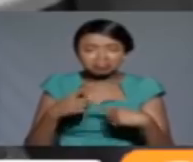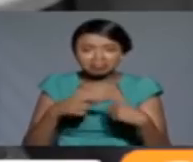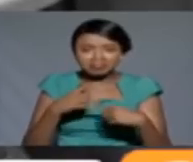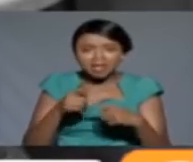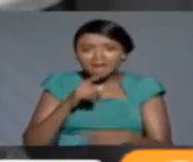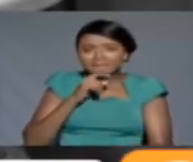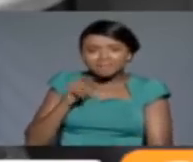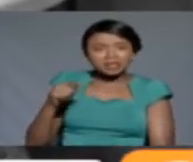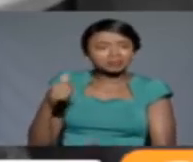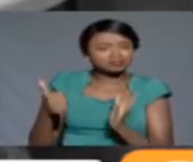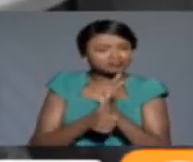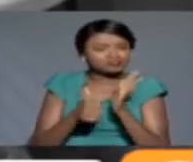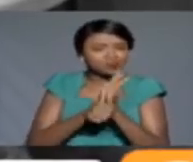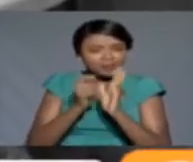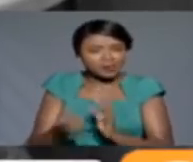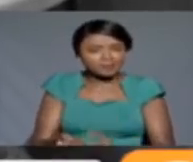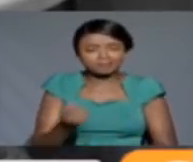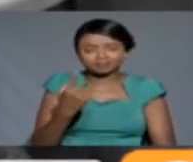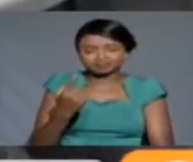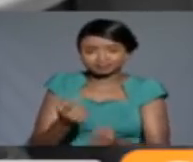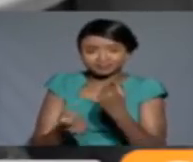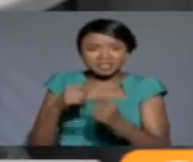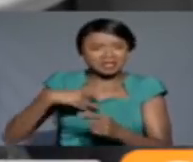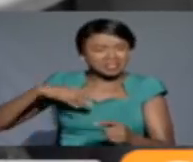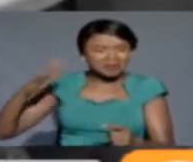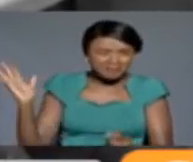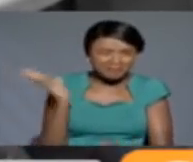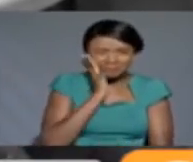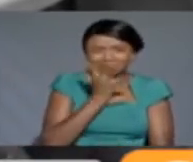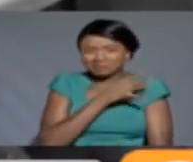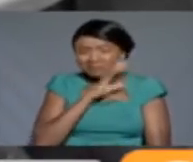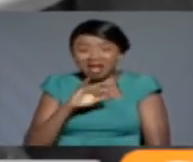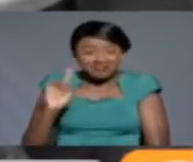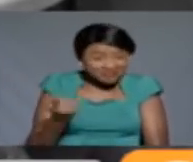akaanza shida. Akaanza kunichapa, hata si mara ya kwanza